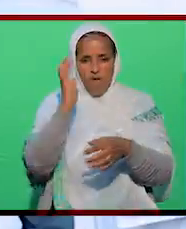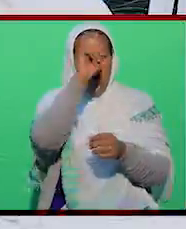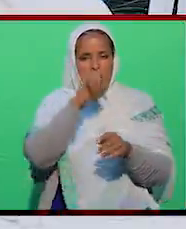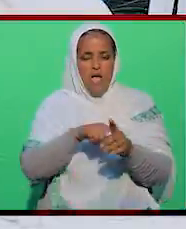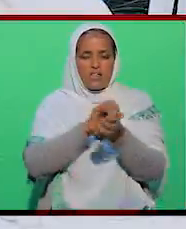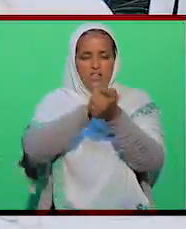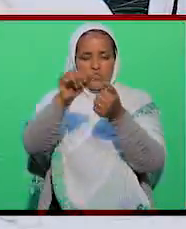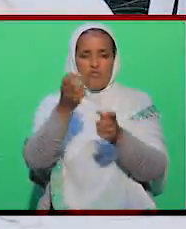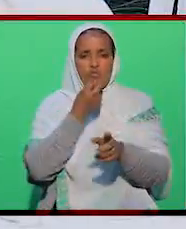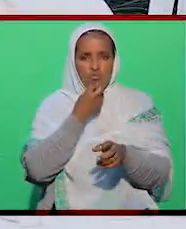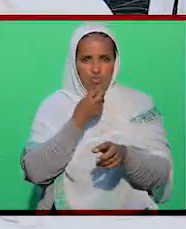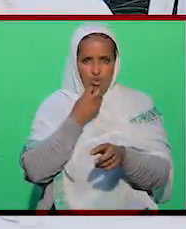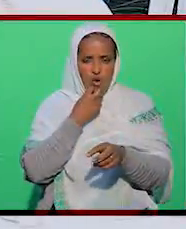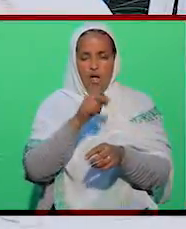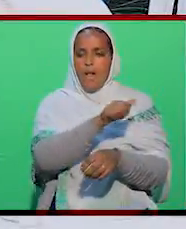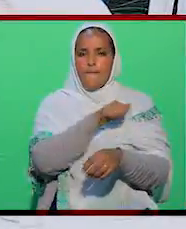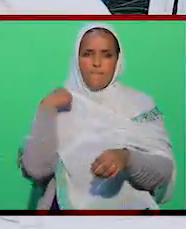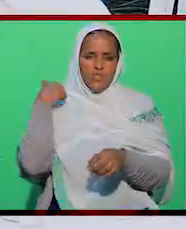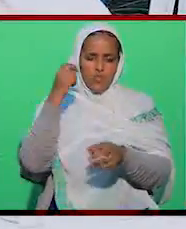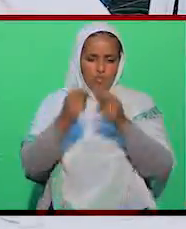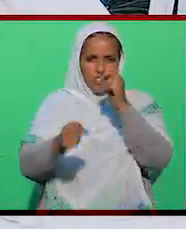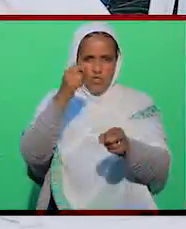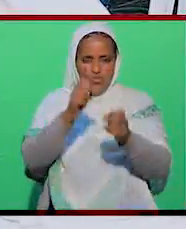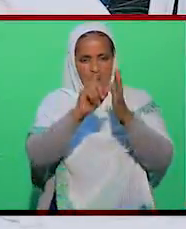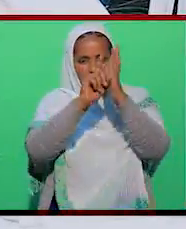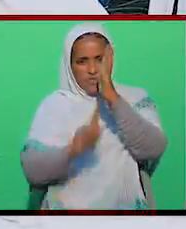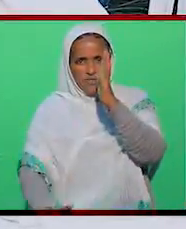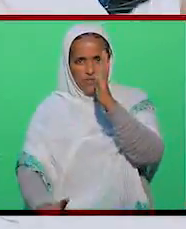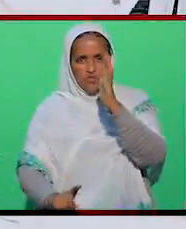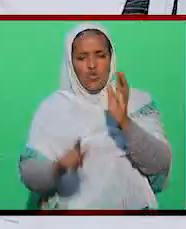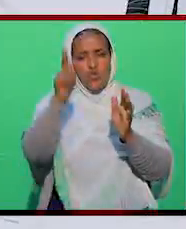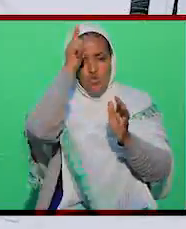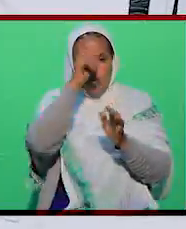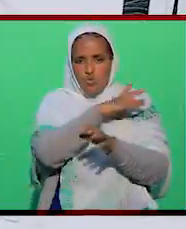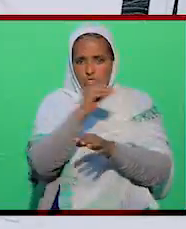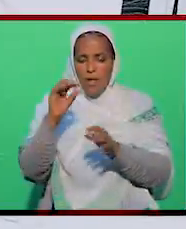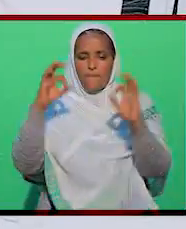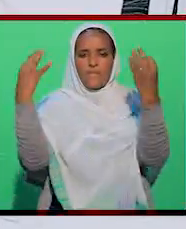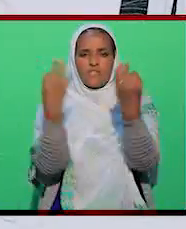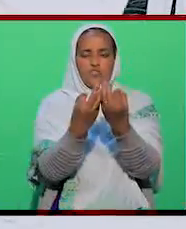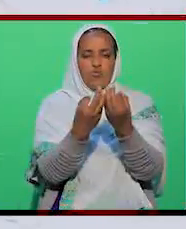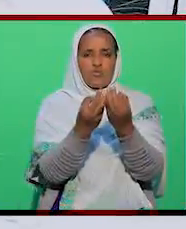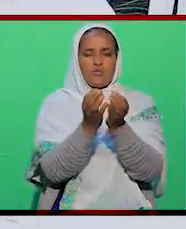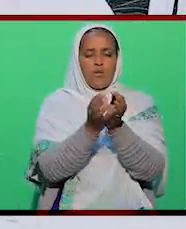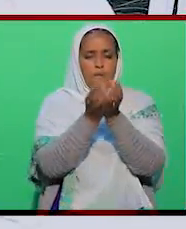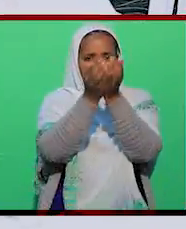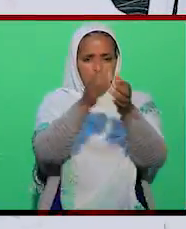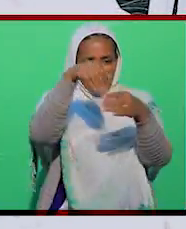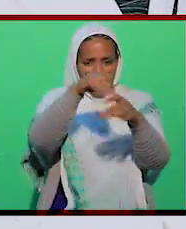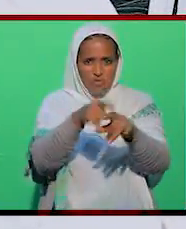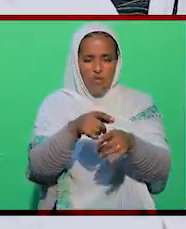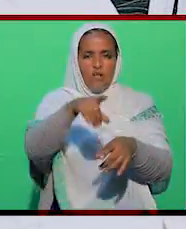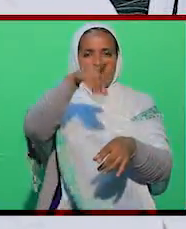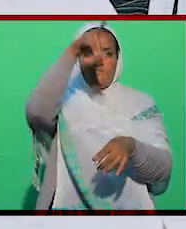ሄደ አንዱ የጥፋቱ ሐ አመጸኞችንና ወንጀለኞችን አሰጠማቸው ኖህና ቤተሰቡን በመርከቡ ያሉትን